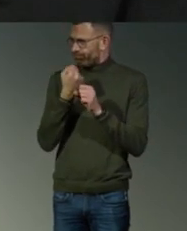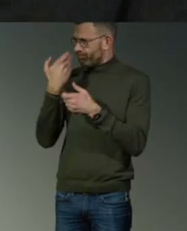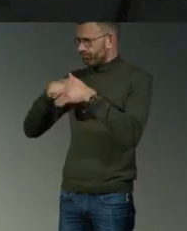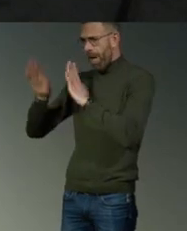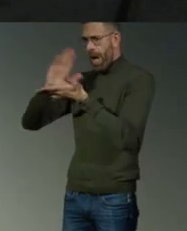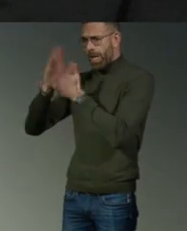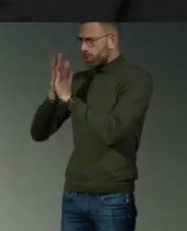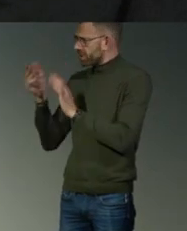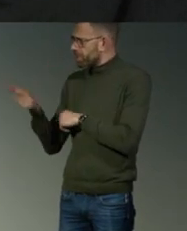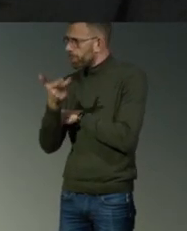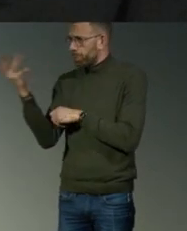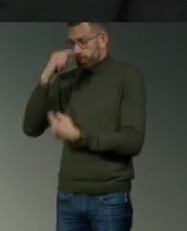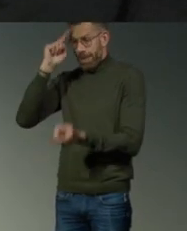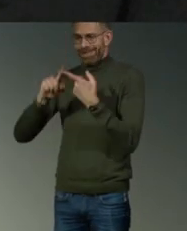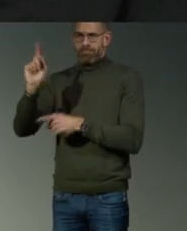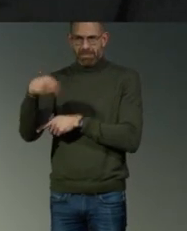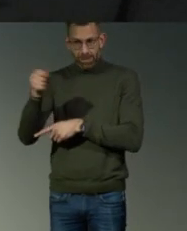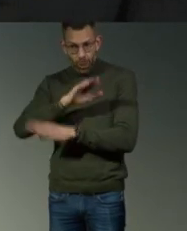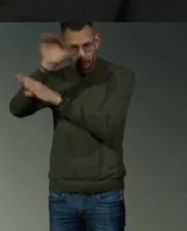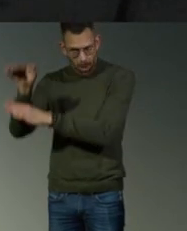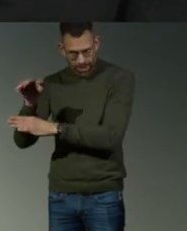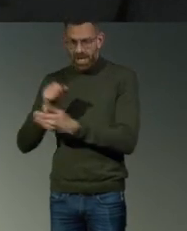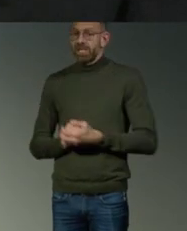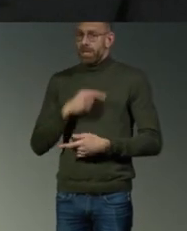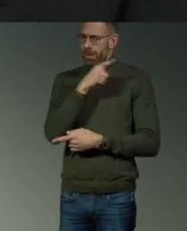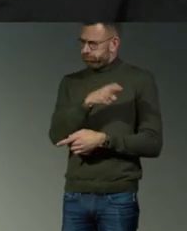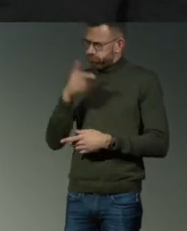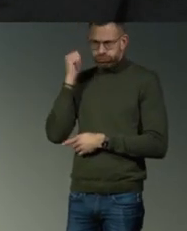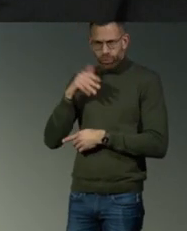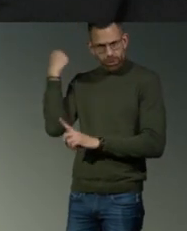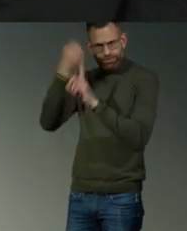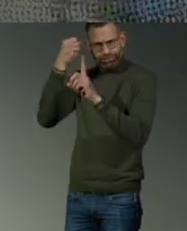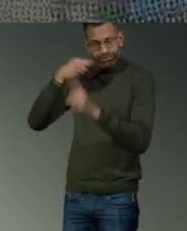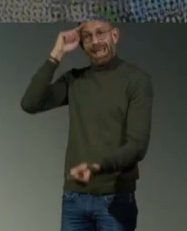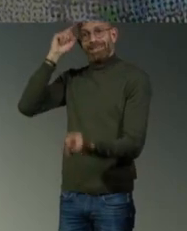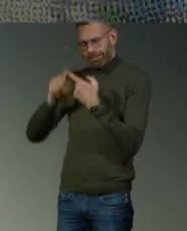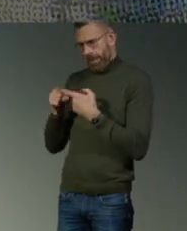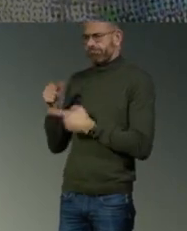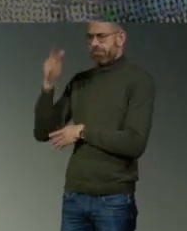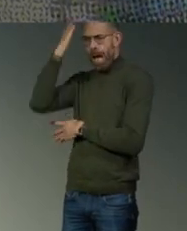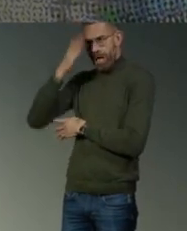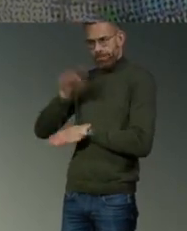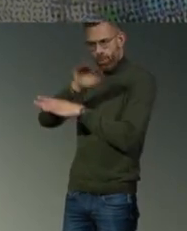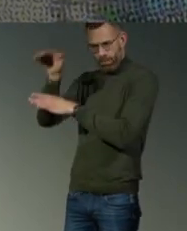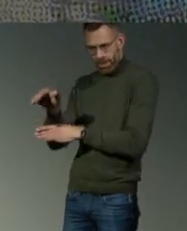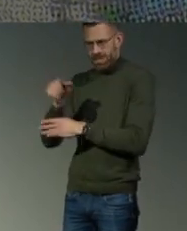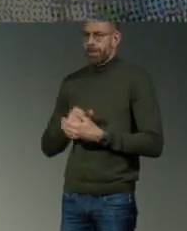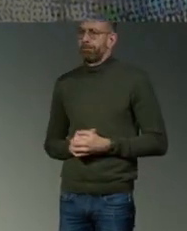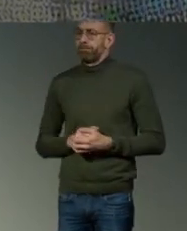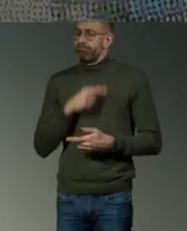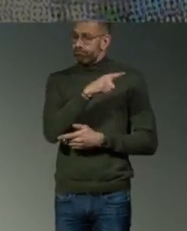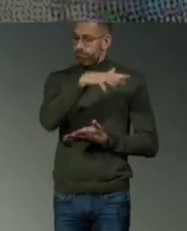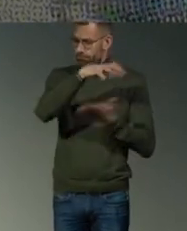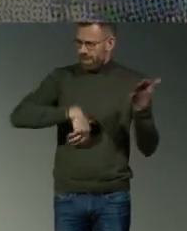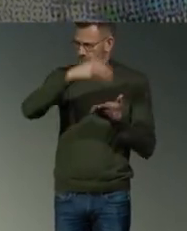associations de protection de la nature et vous engagez au quotidien pour la défense de la cause animale. Vous avez publié plusieurs textes à